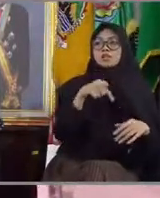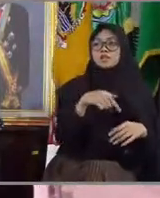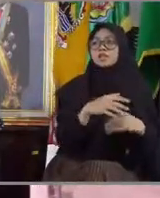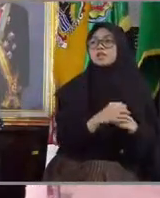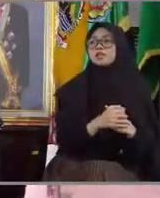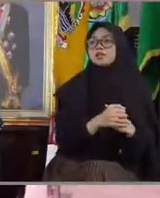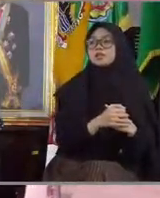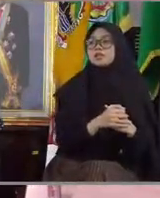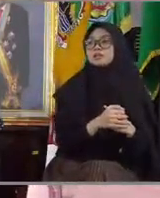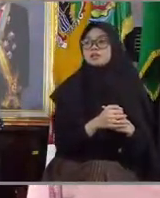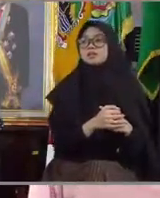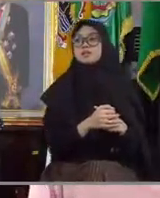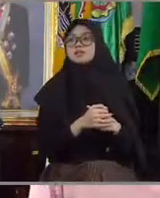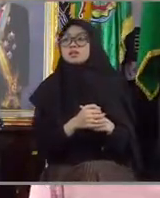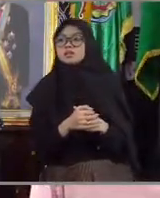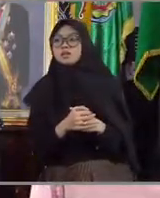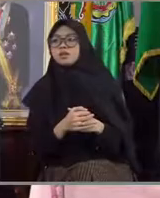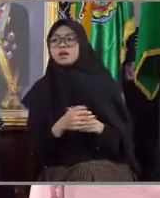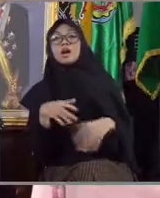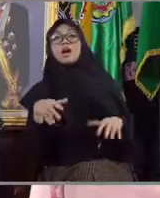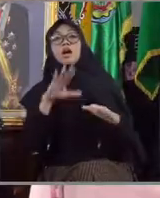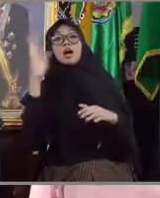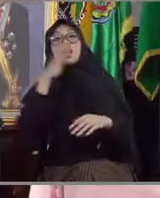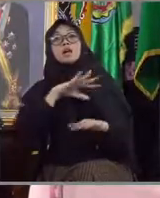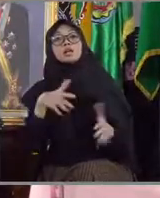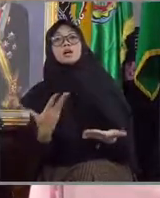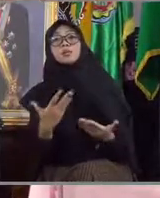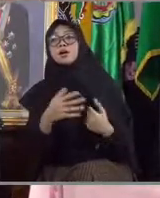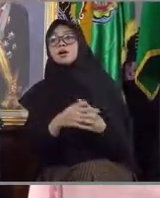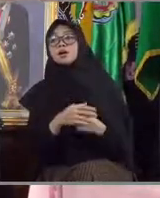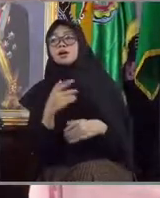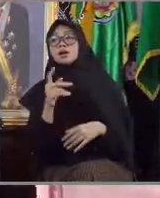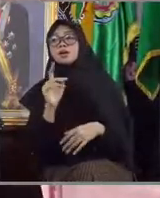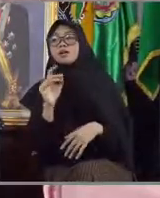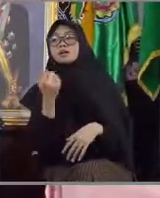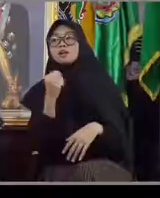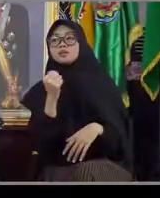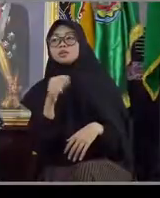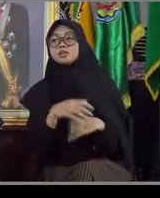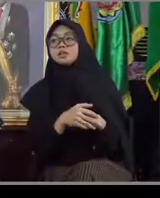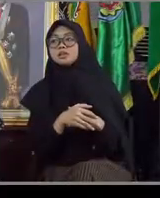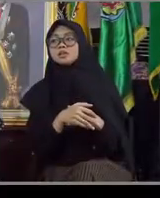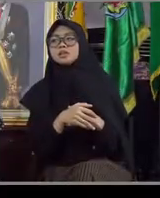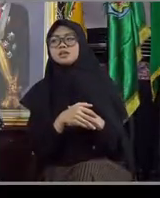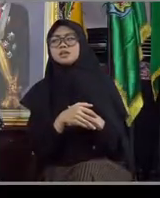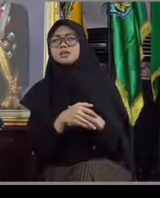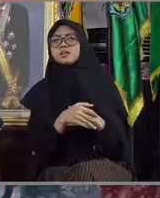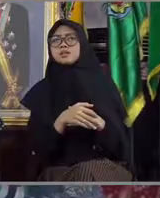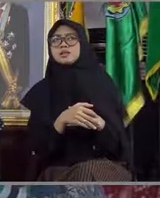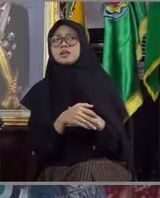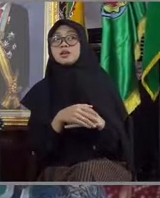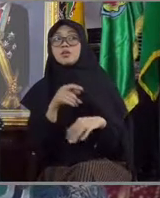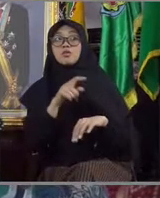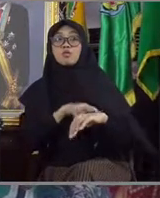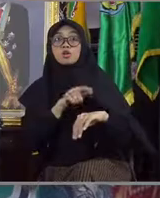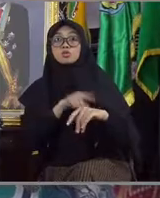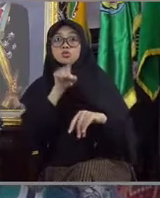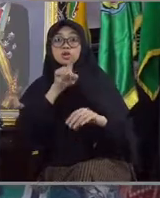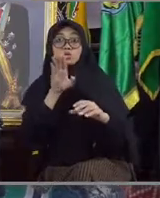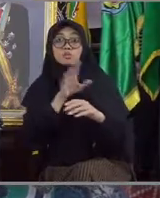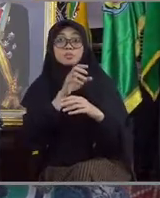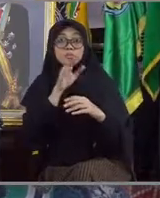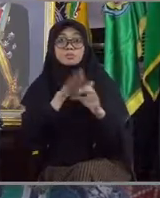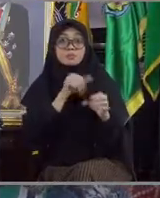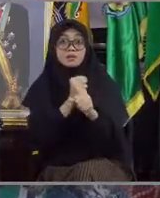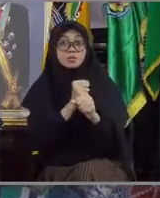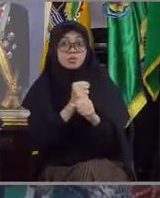Apakah bisa ditentukan kira-kira harinya apa? Ya tidak bisa Bapak, kami kalau saya kasih waktu Bapak 1 minggu cukup apa enggak? Insya